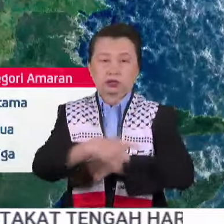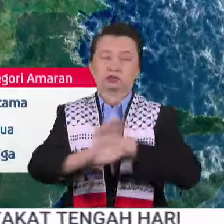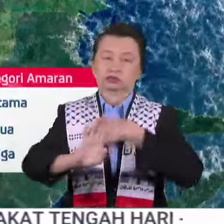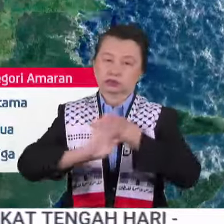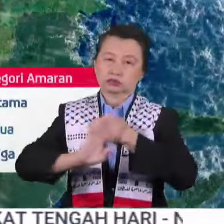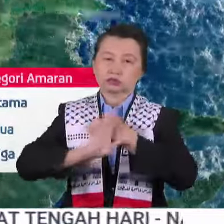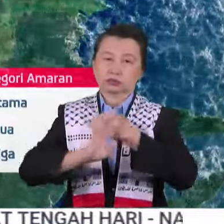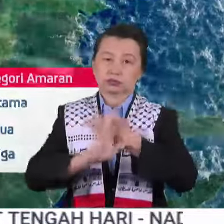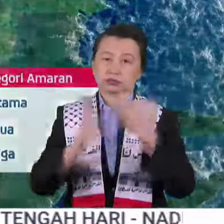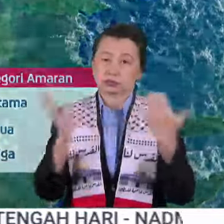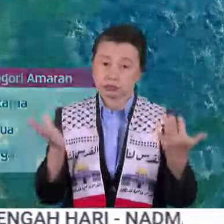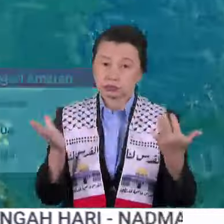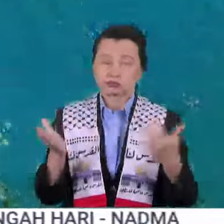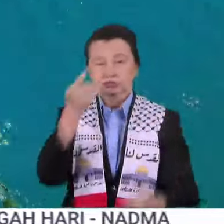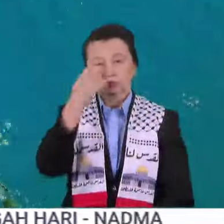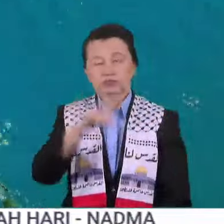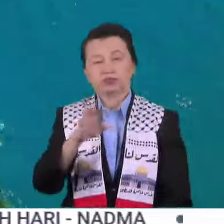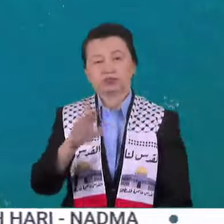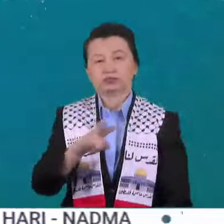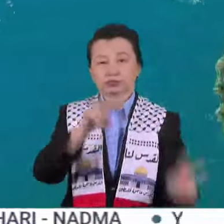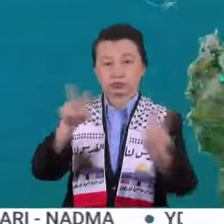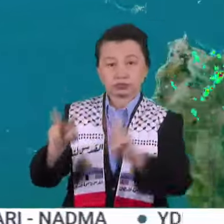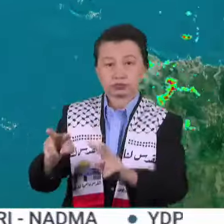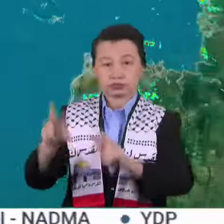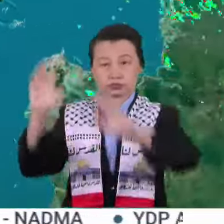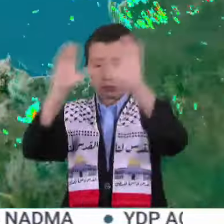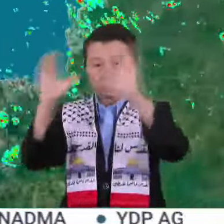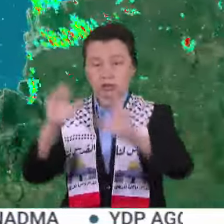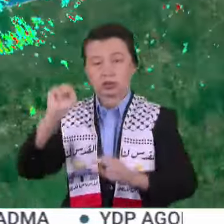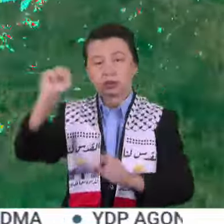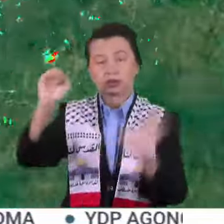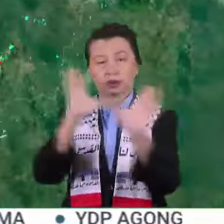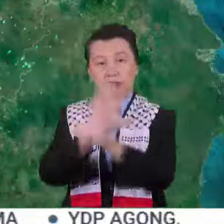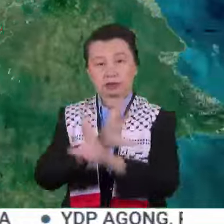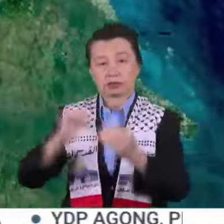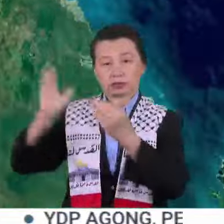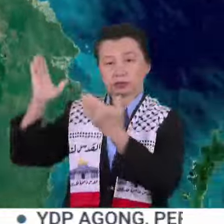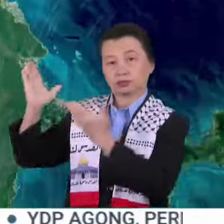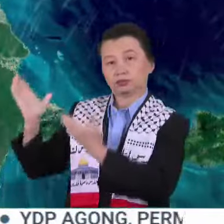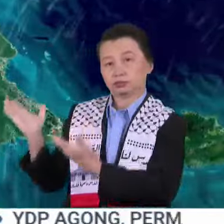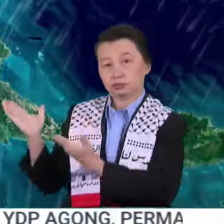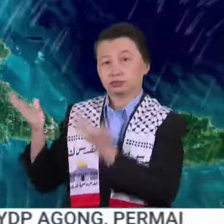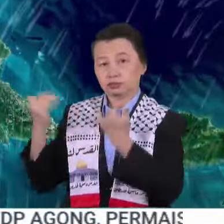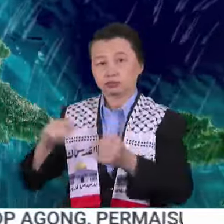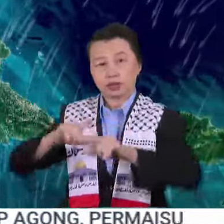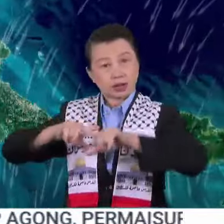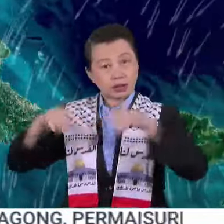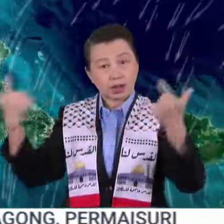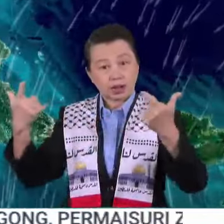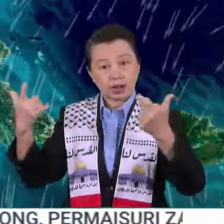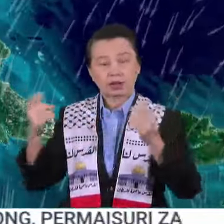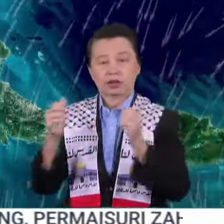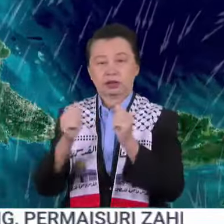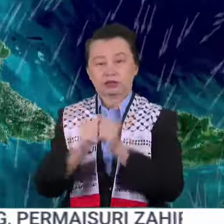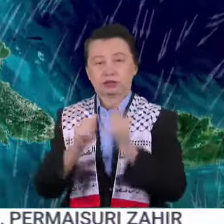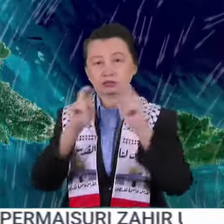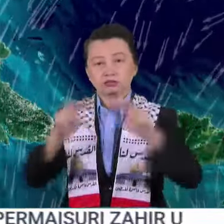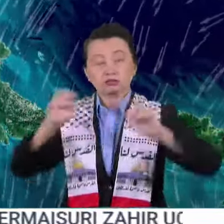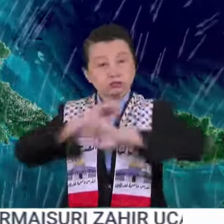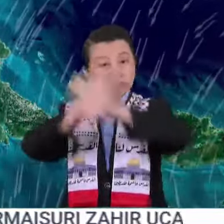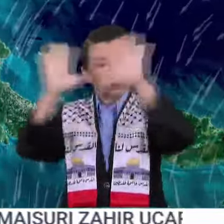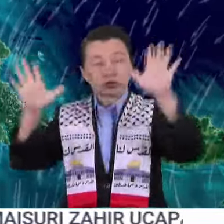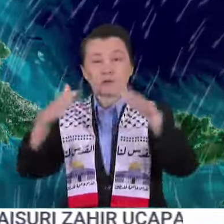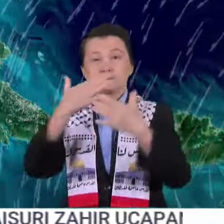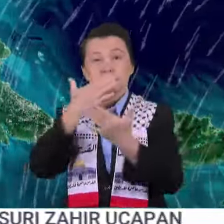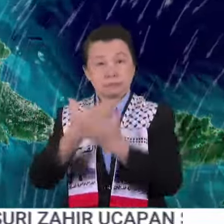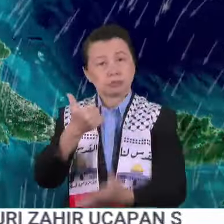lain. Untuk tinjauan cuaca semasa bagi negeri Sabah dan Sarawak pula melihatkan keadaan cuaca yang berbeza dengan cuaca dilihat cerah dan